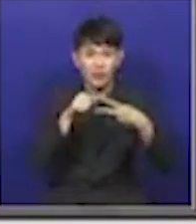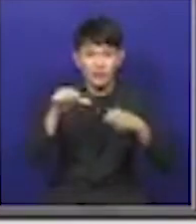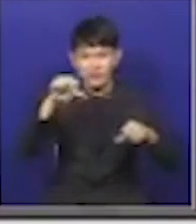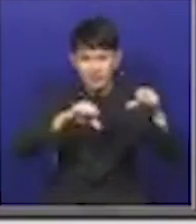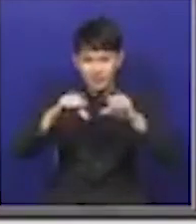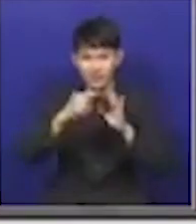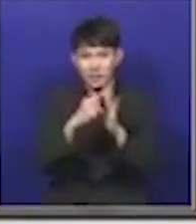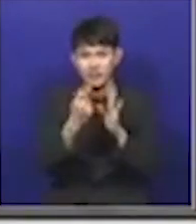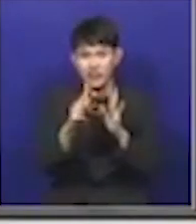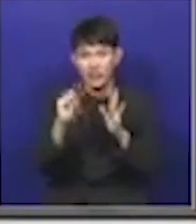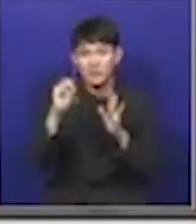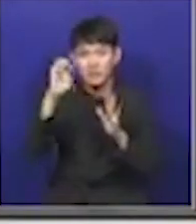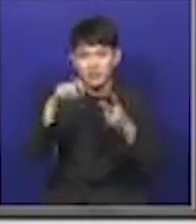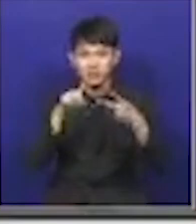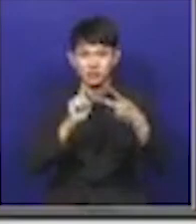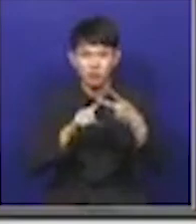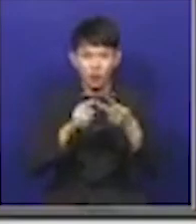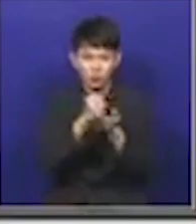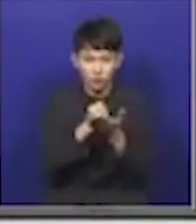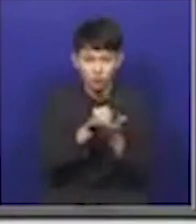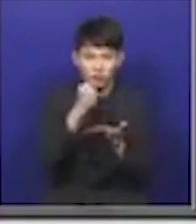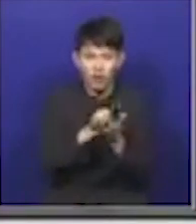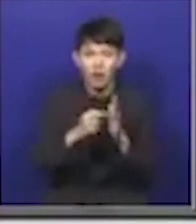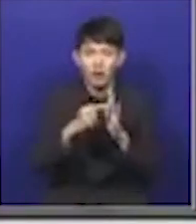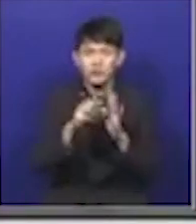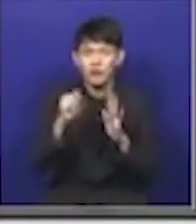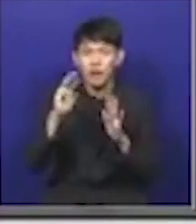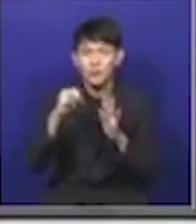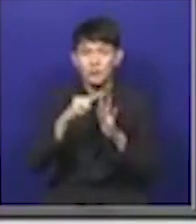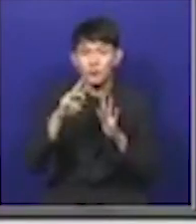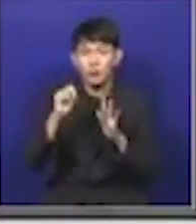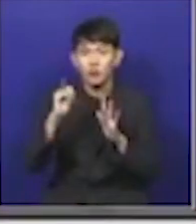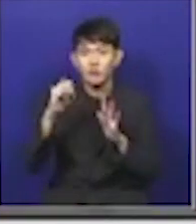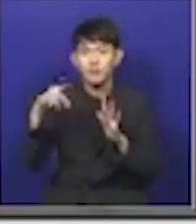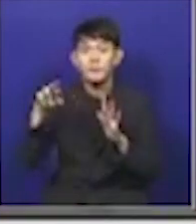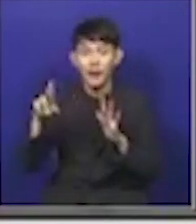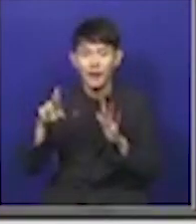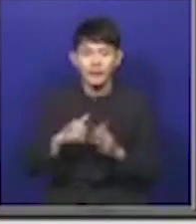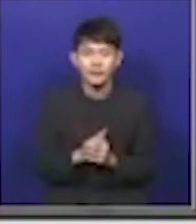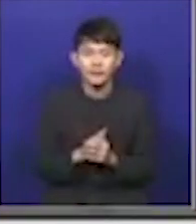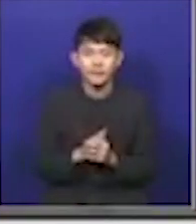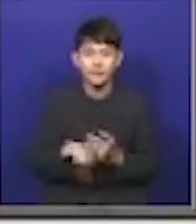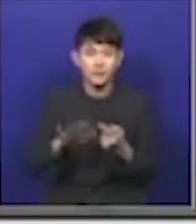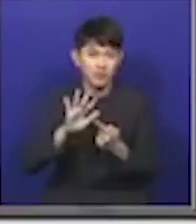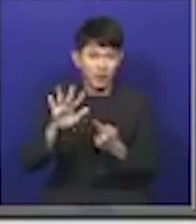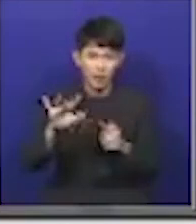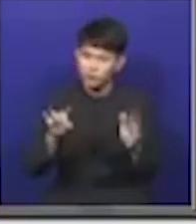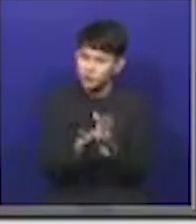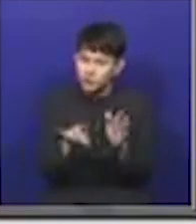าที่เกิดจากสมุนไพรครับข้อ5สุดท้ายนะฮะเป็นการย้